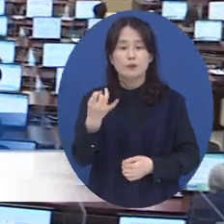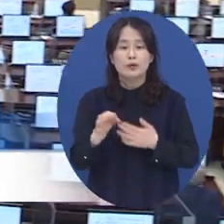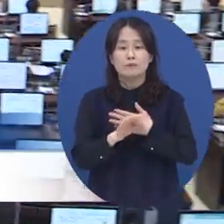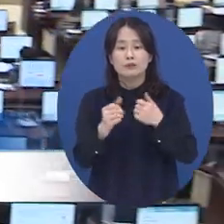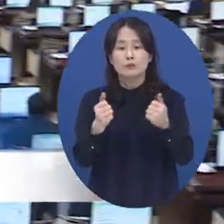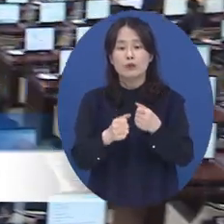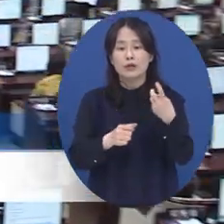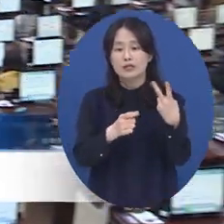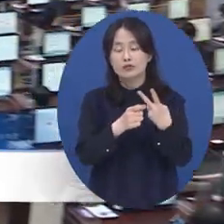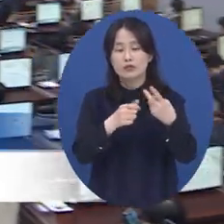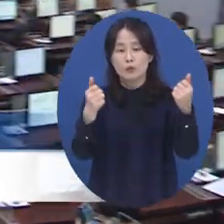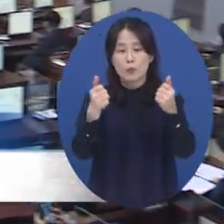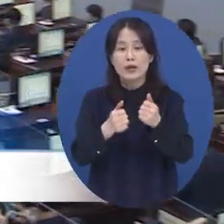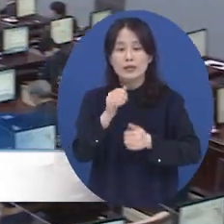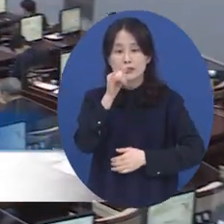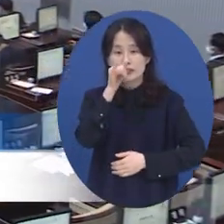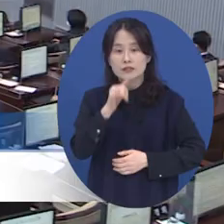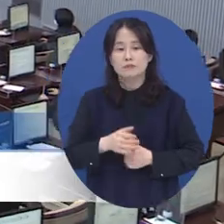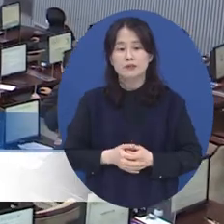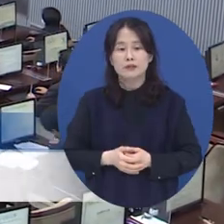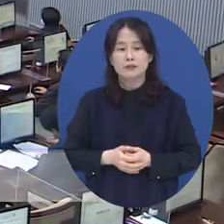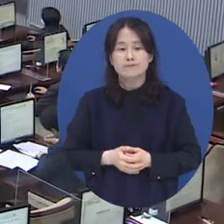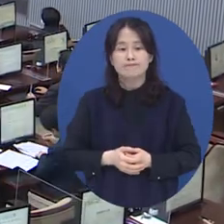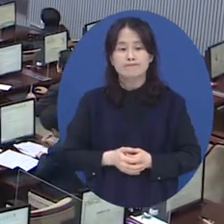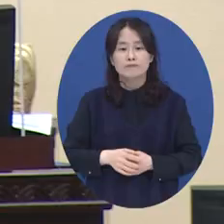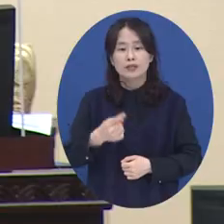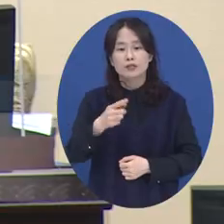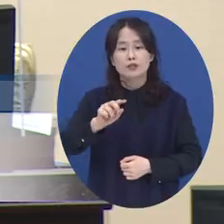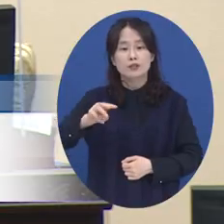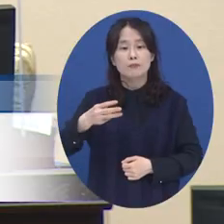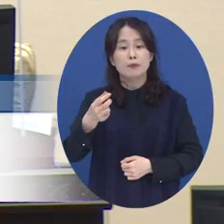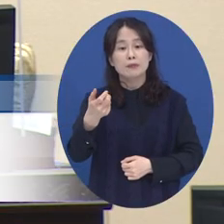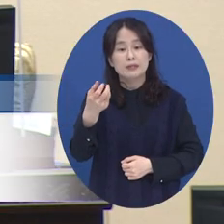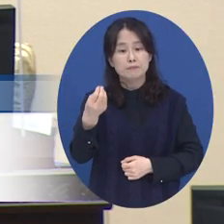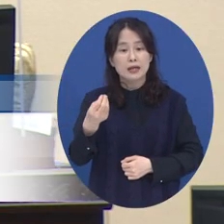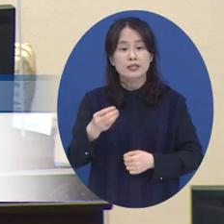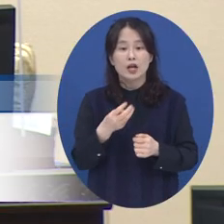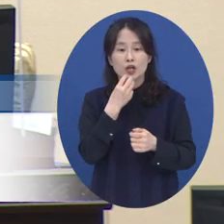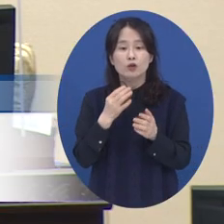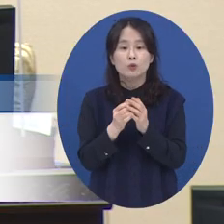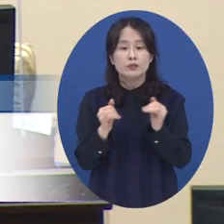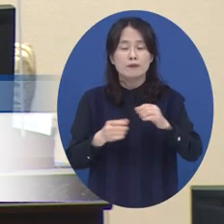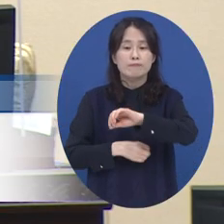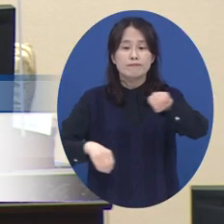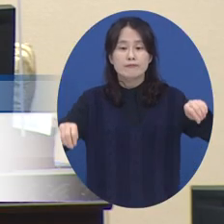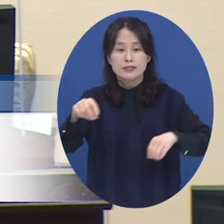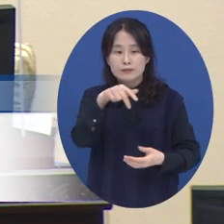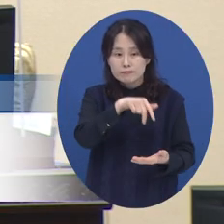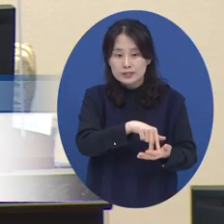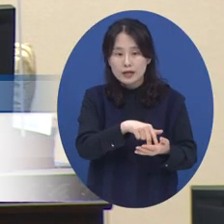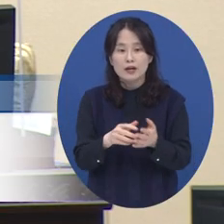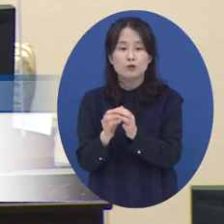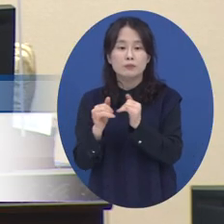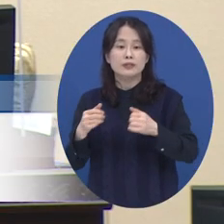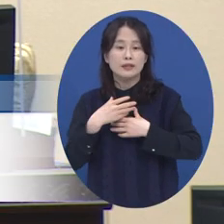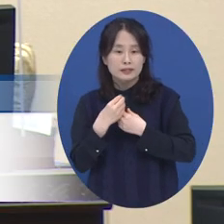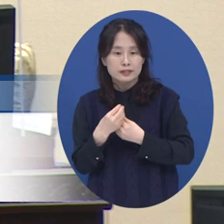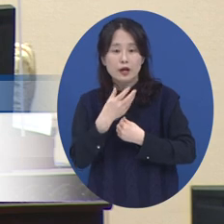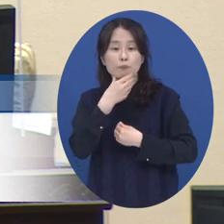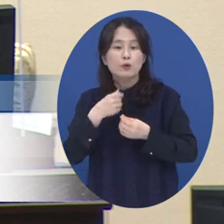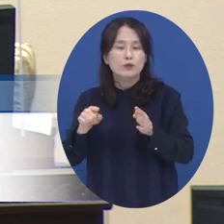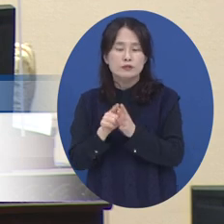경우 도의회의 3 350회 임실의 2차 보 밀렸습니다 경기도 의원은 천 380만 경기도민의 대의 기관